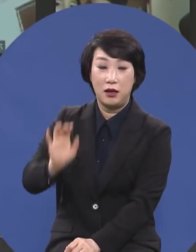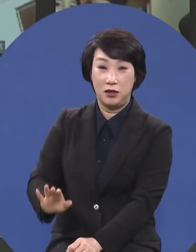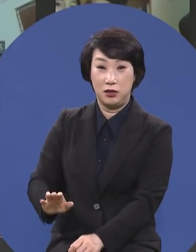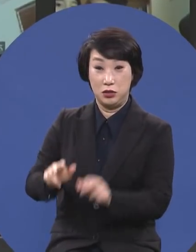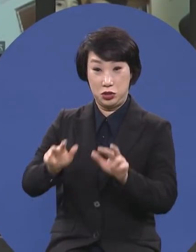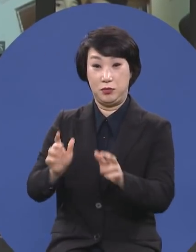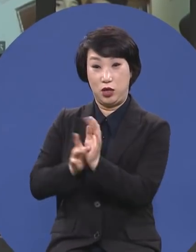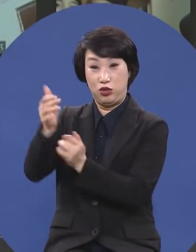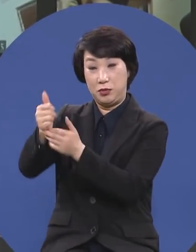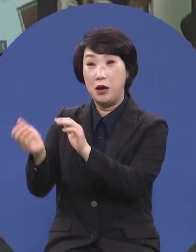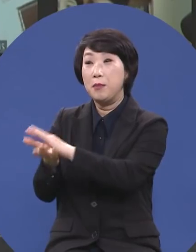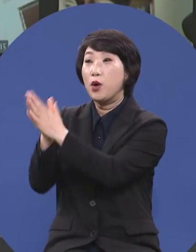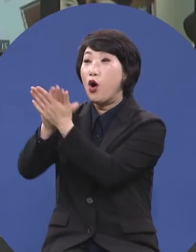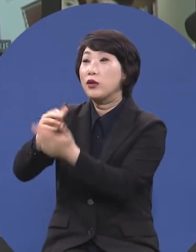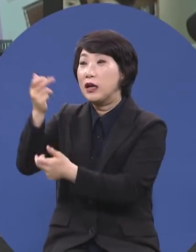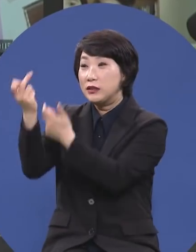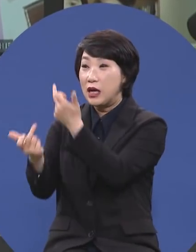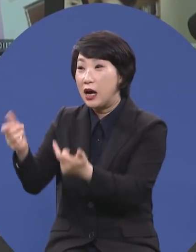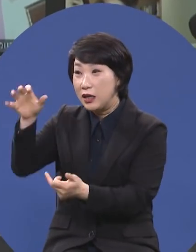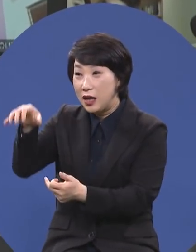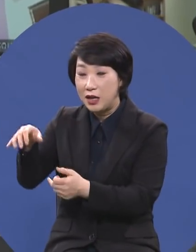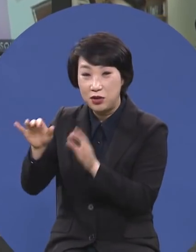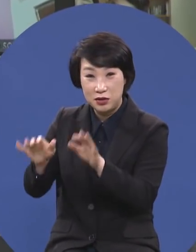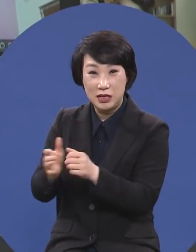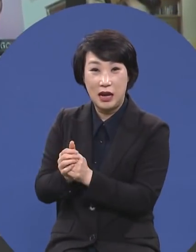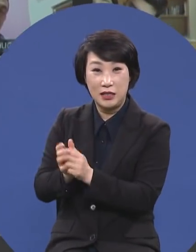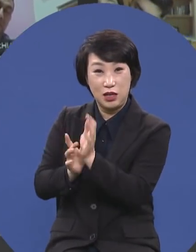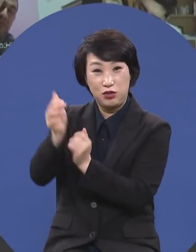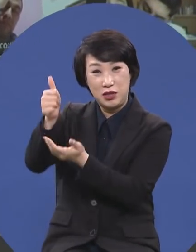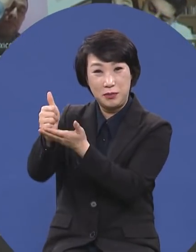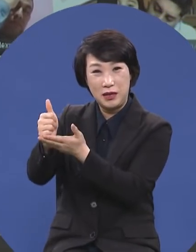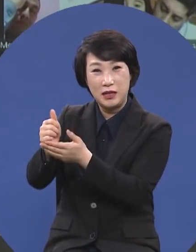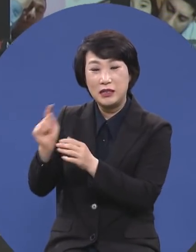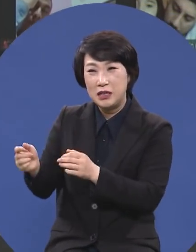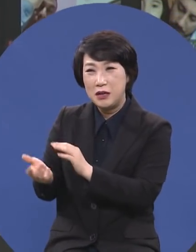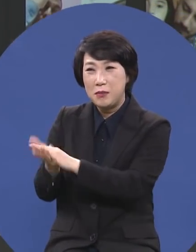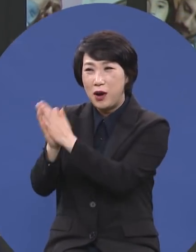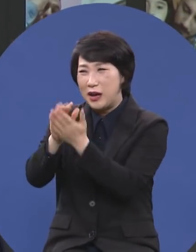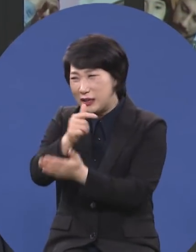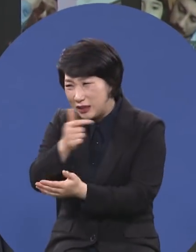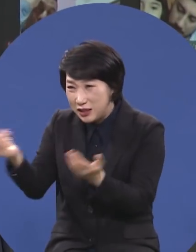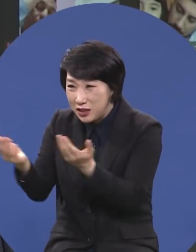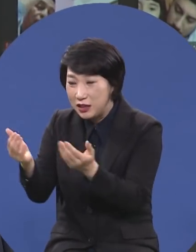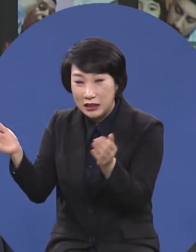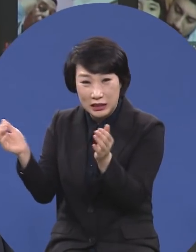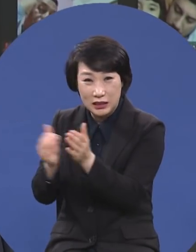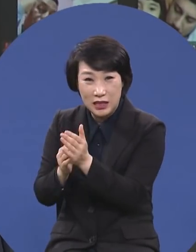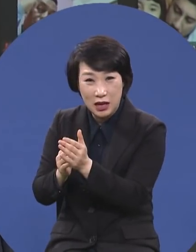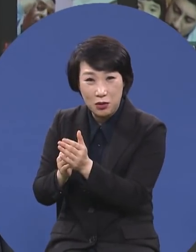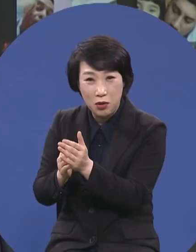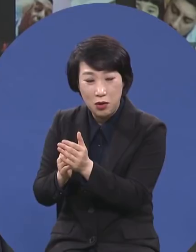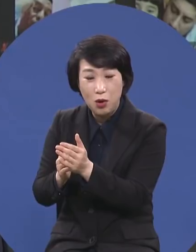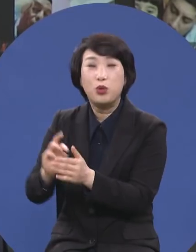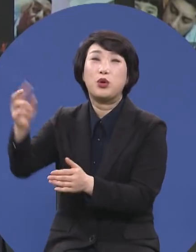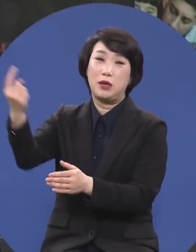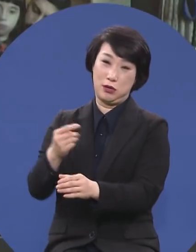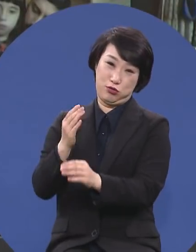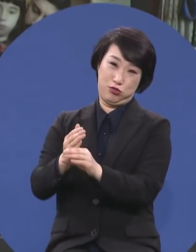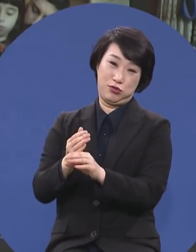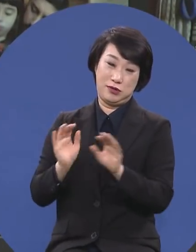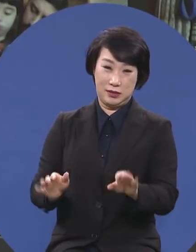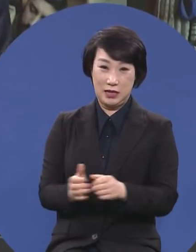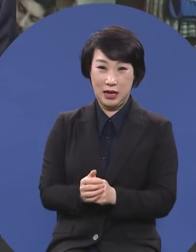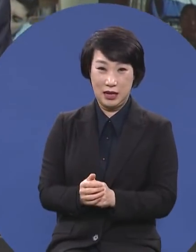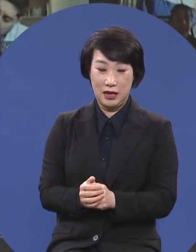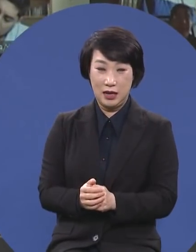지금 변화산상에서 지금 큰 변화의 역사를 마치고 지금 돌아오고 있는 중입니다.